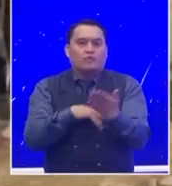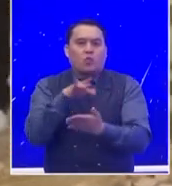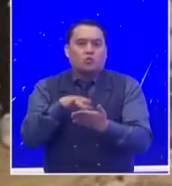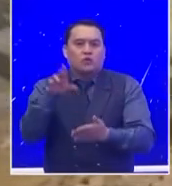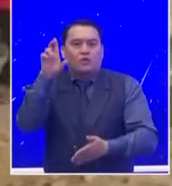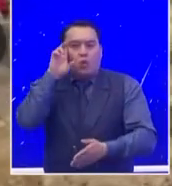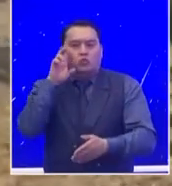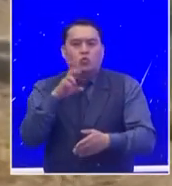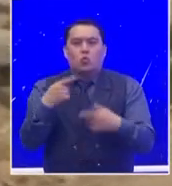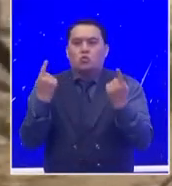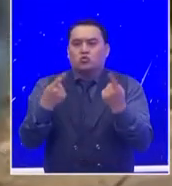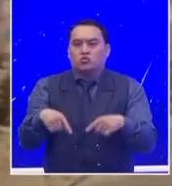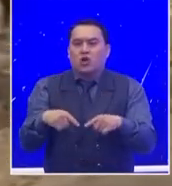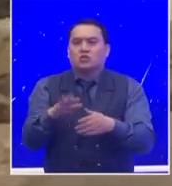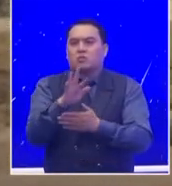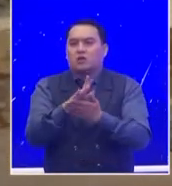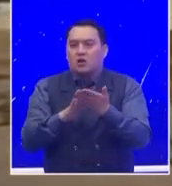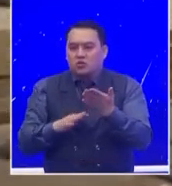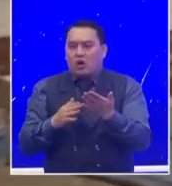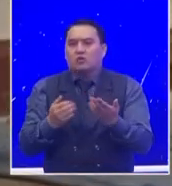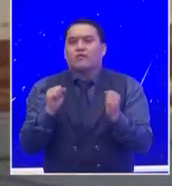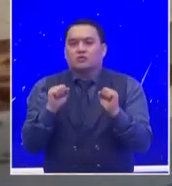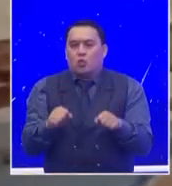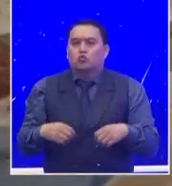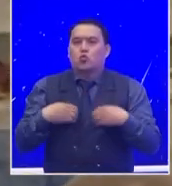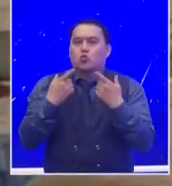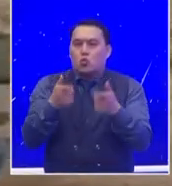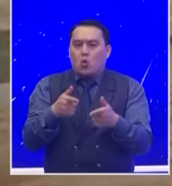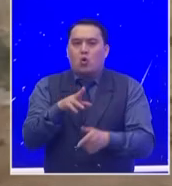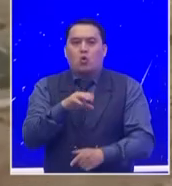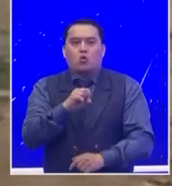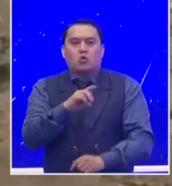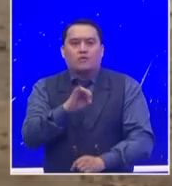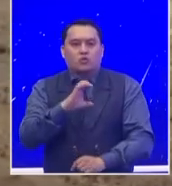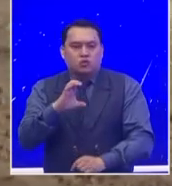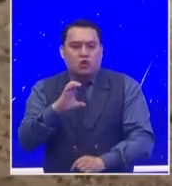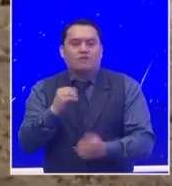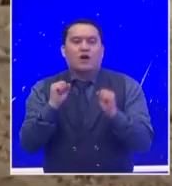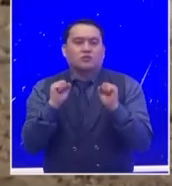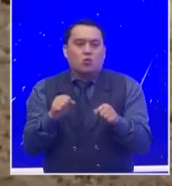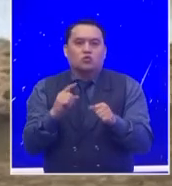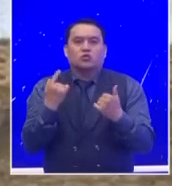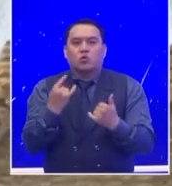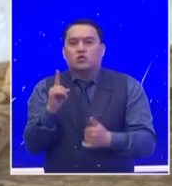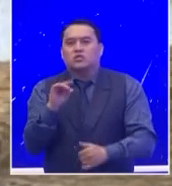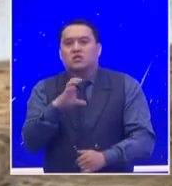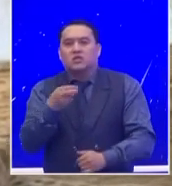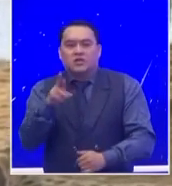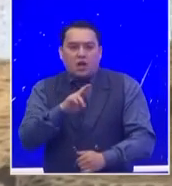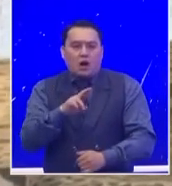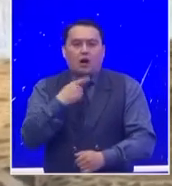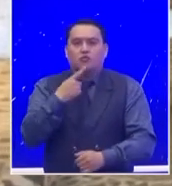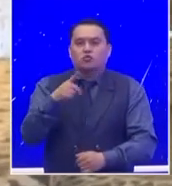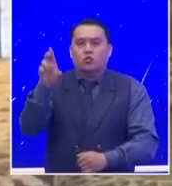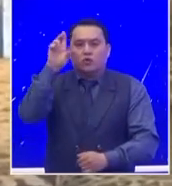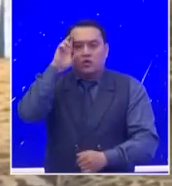районах продолжает ухудшаться. Положение может осложнить и угроза коронавируса. Несмотря на то, что сирийские власти заявляют, что в